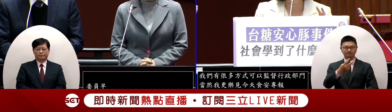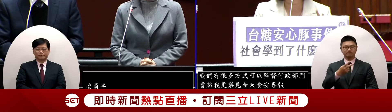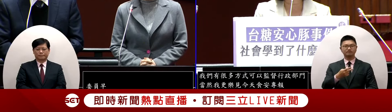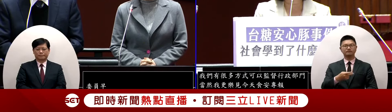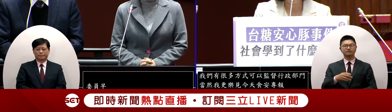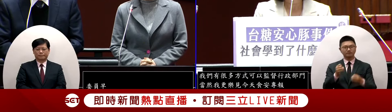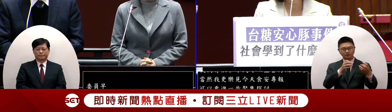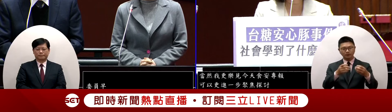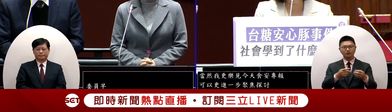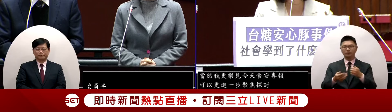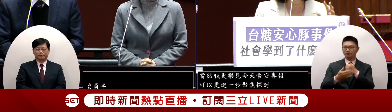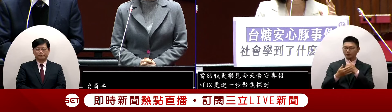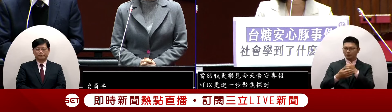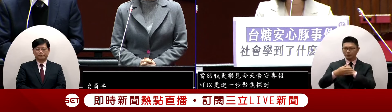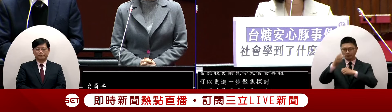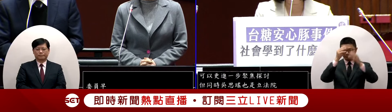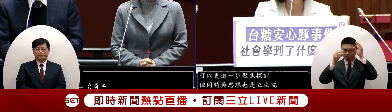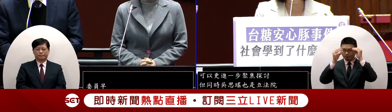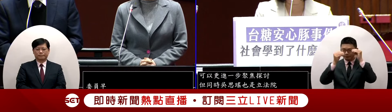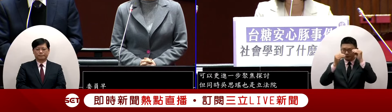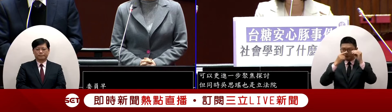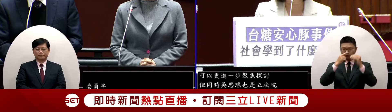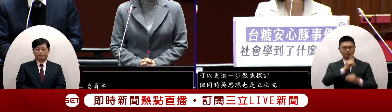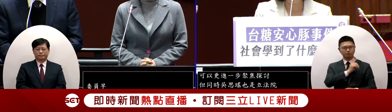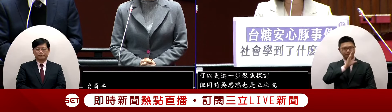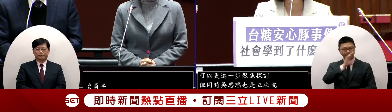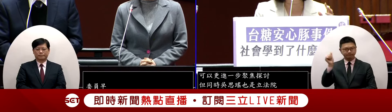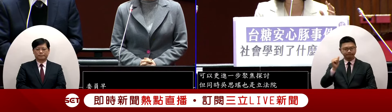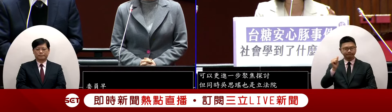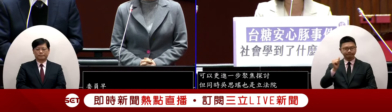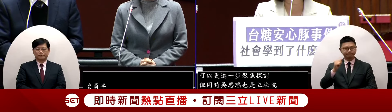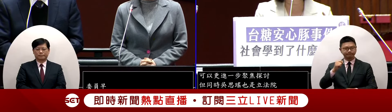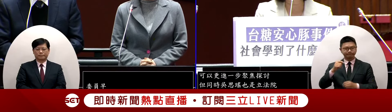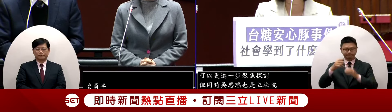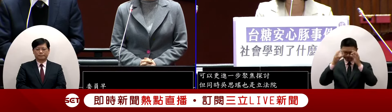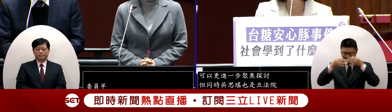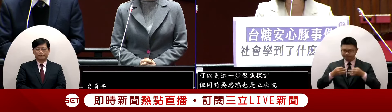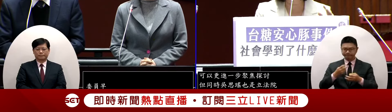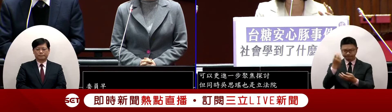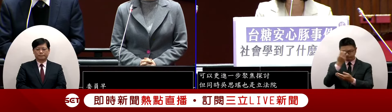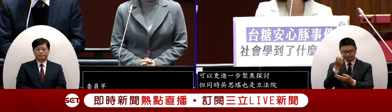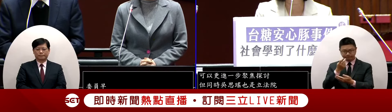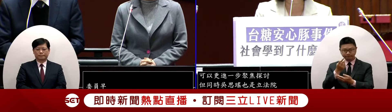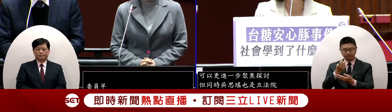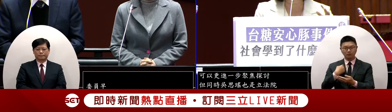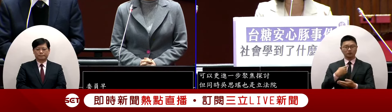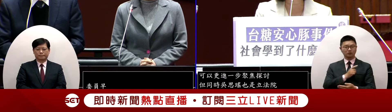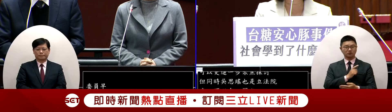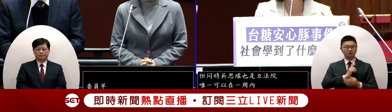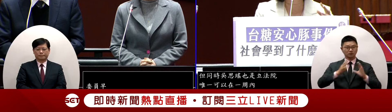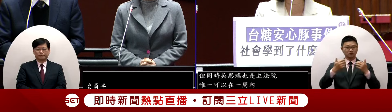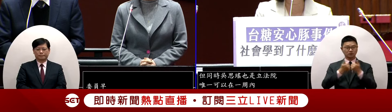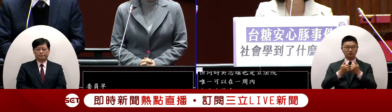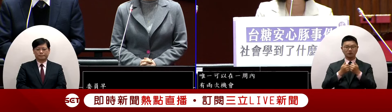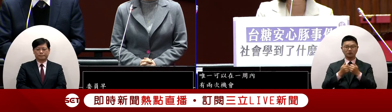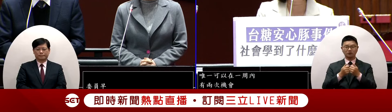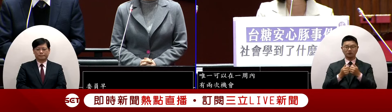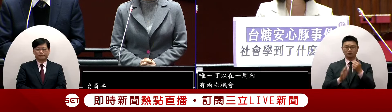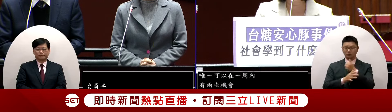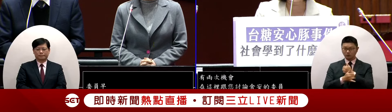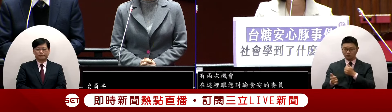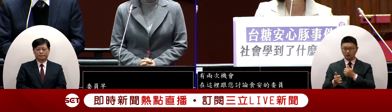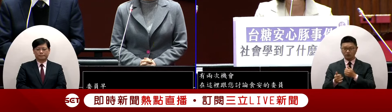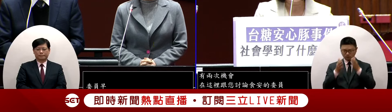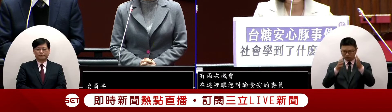很多的吸收，让我可以再进一步的回去思考反刍，作为一个专业的国会议员，我如何在政策上可以提出更好的